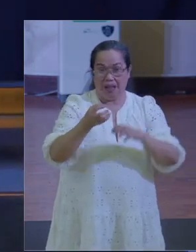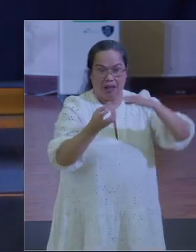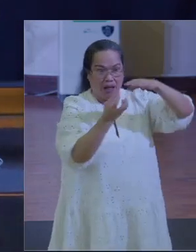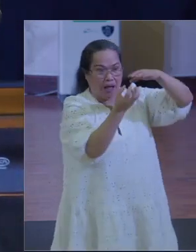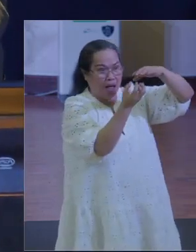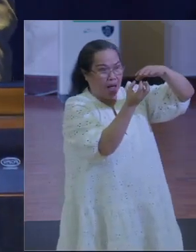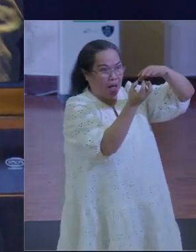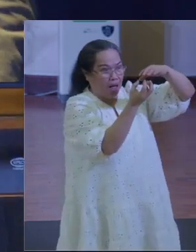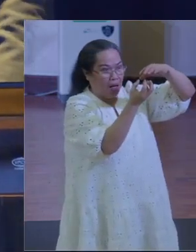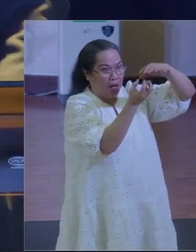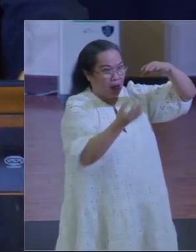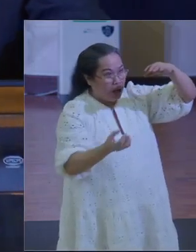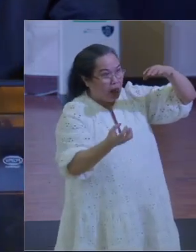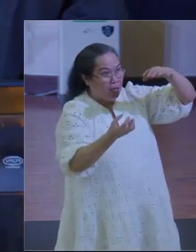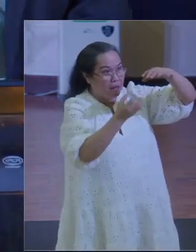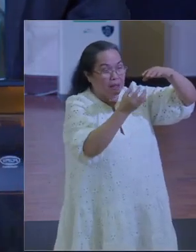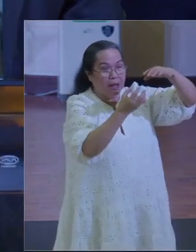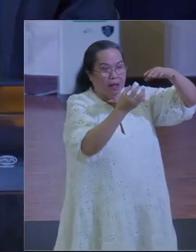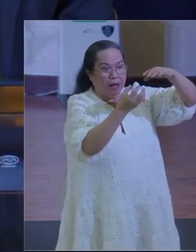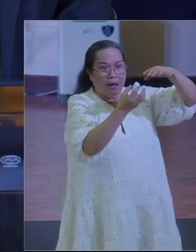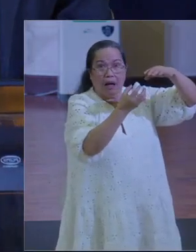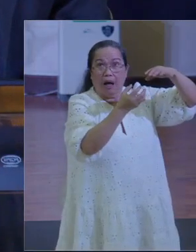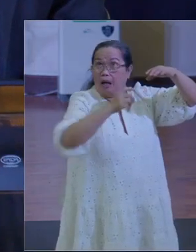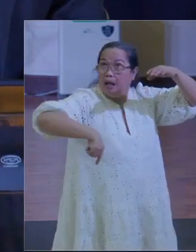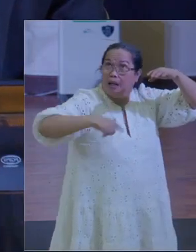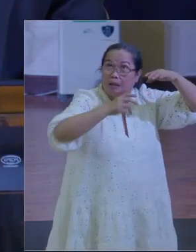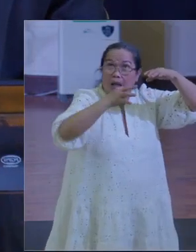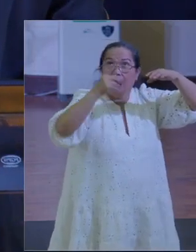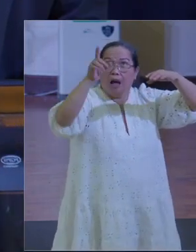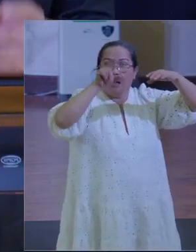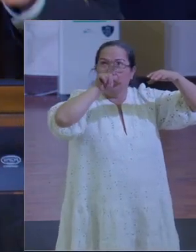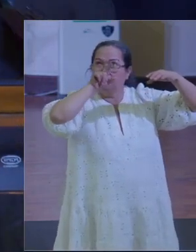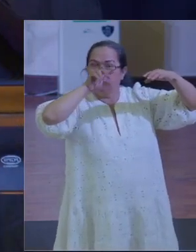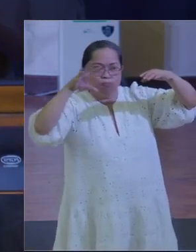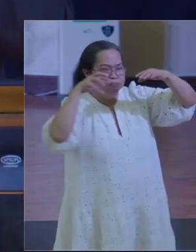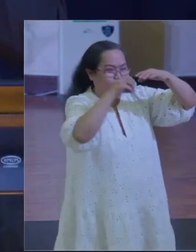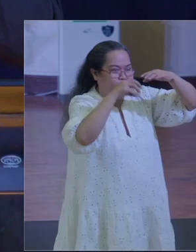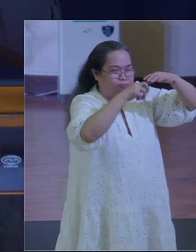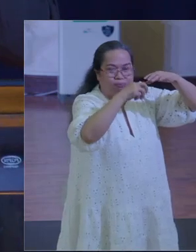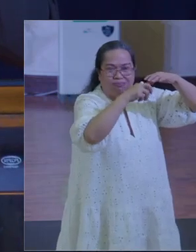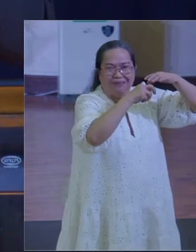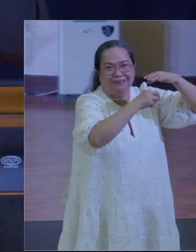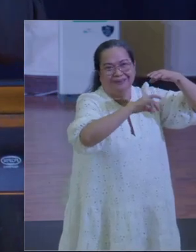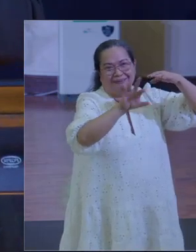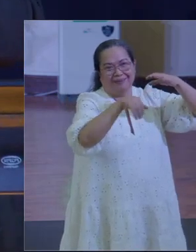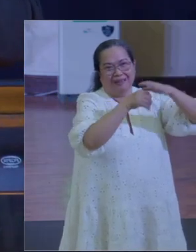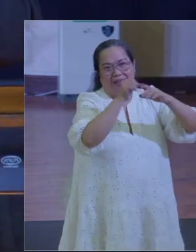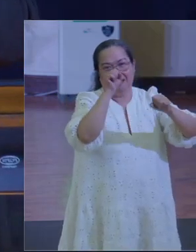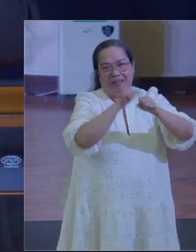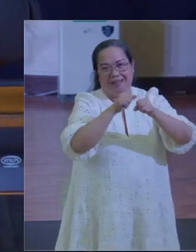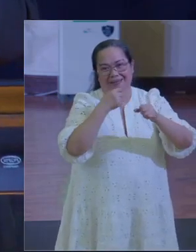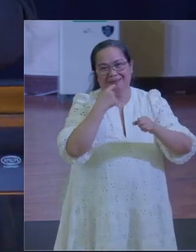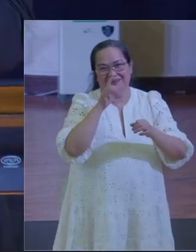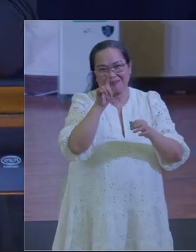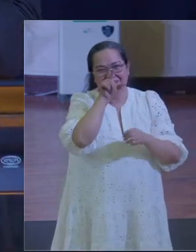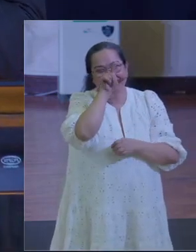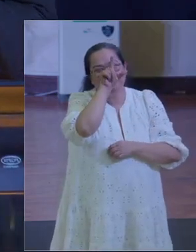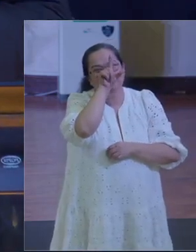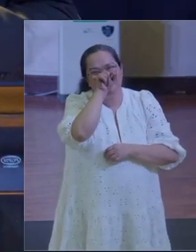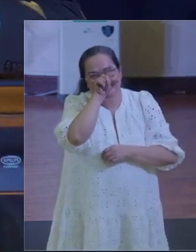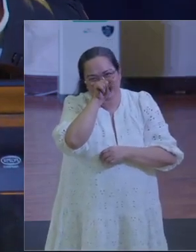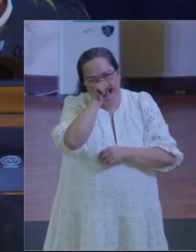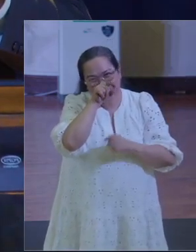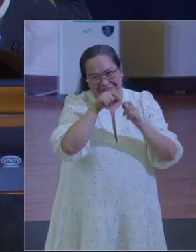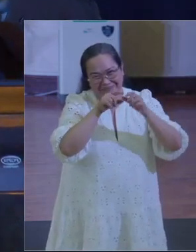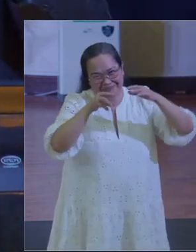kuhanin ng too late kasi uunahan ka ng ibon. Kakagatin ng ibon yan. Pero sa sobrang sarap, kahit kinagat na ng ibon, tinanggal ko lang